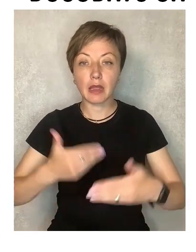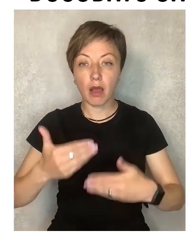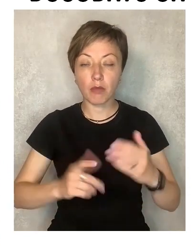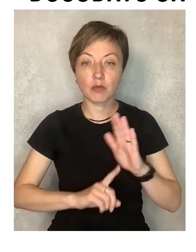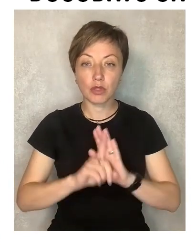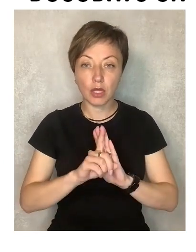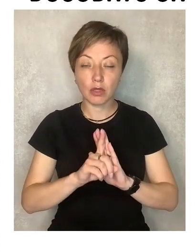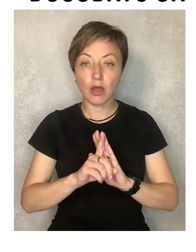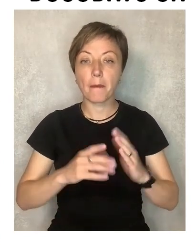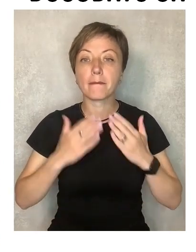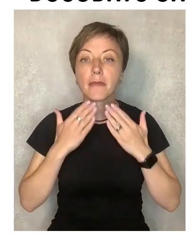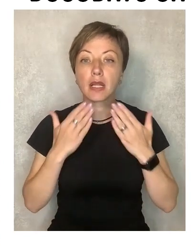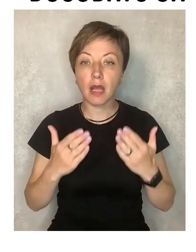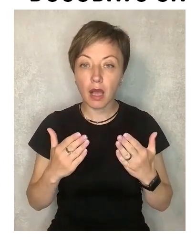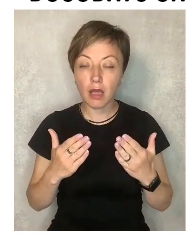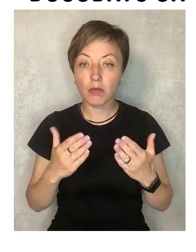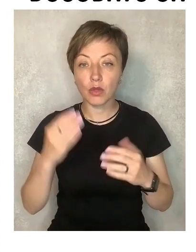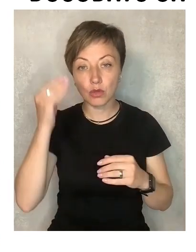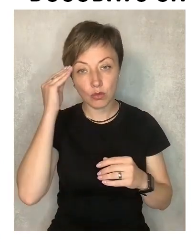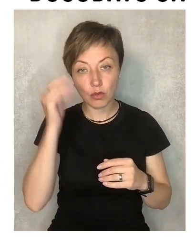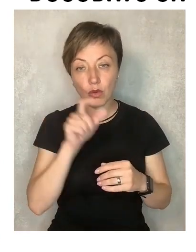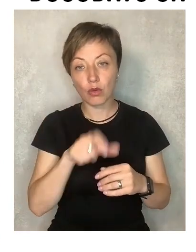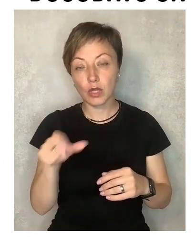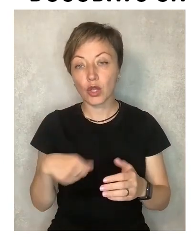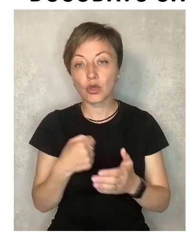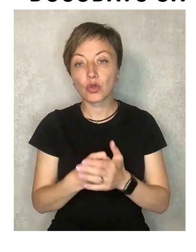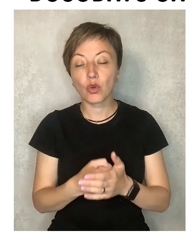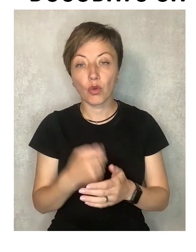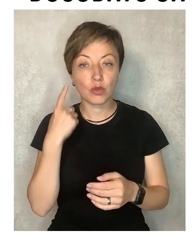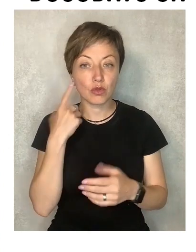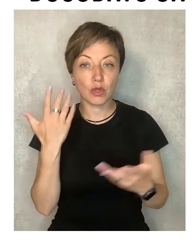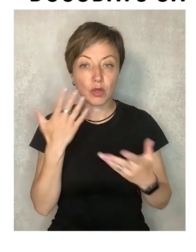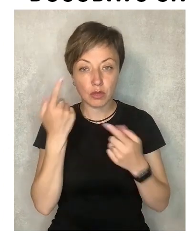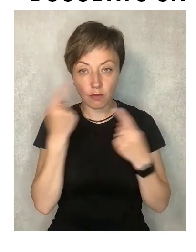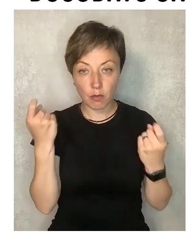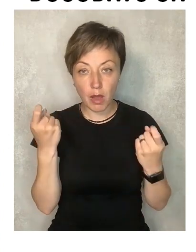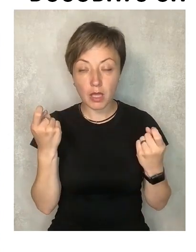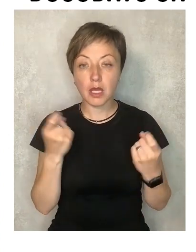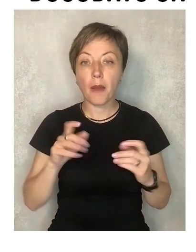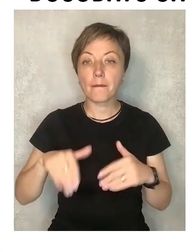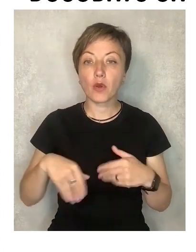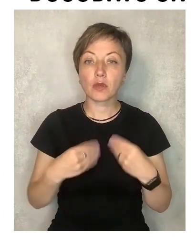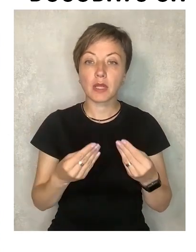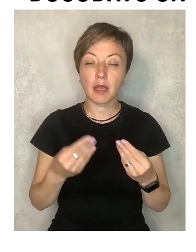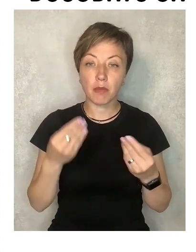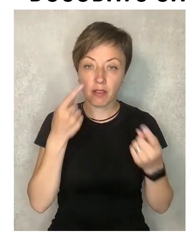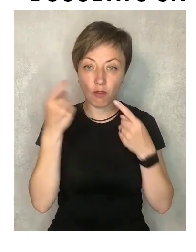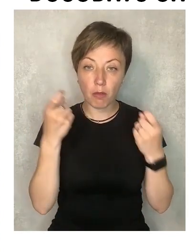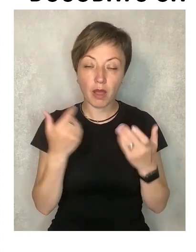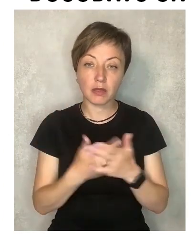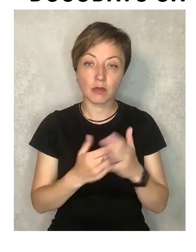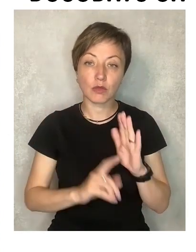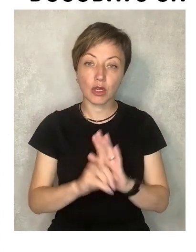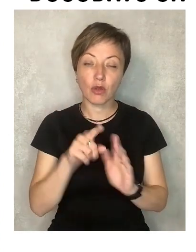питаємо, якби думку людей до того, як вони почули якусь інформацію, та потім ми даємо інформацію. Там спочатку ми